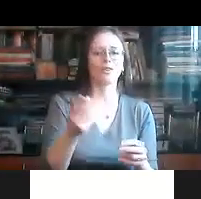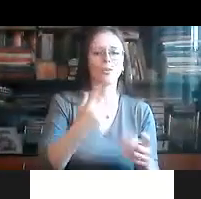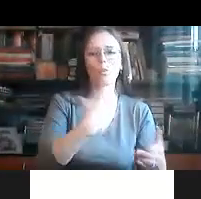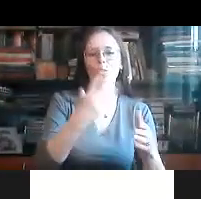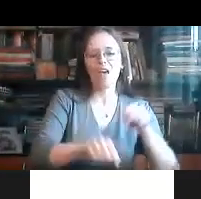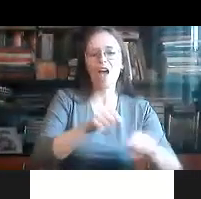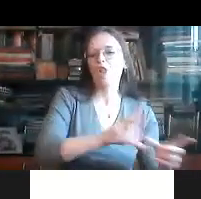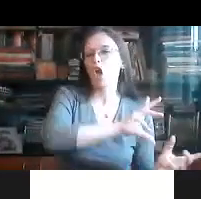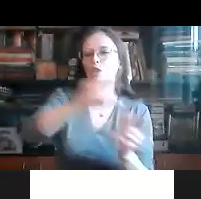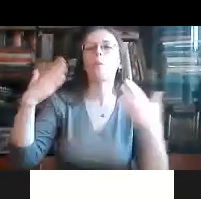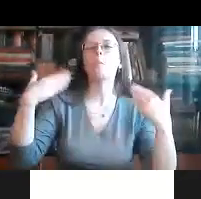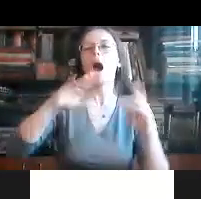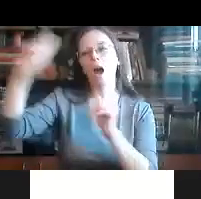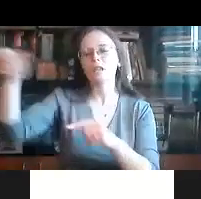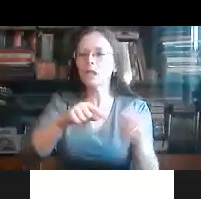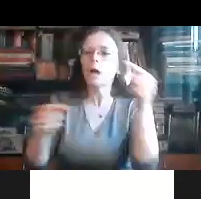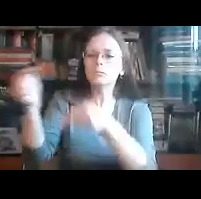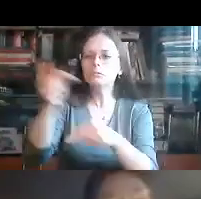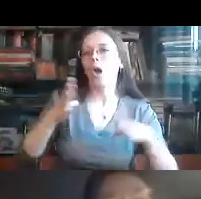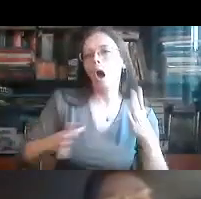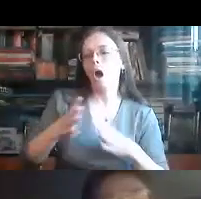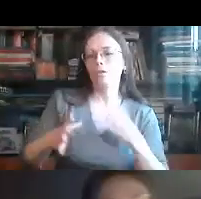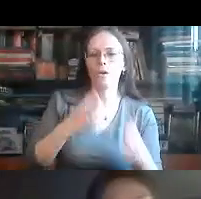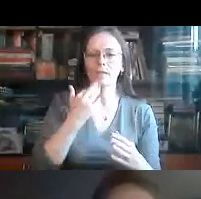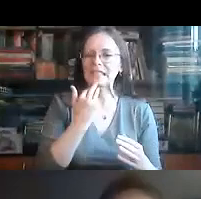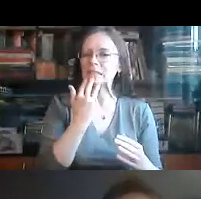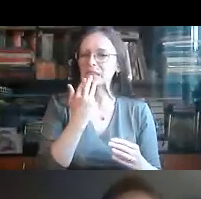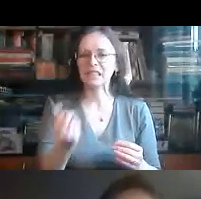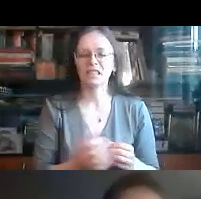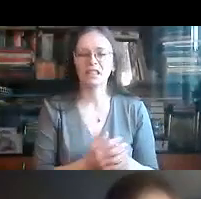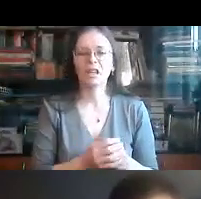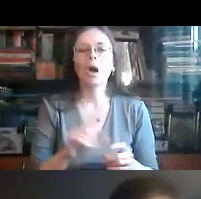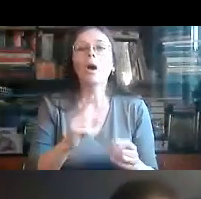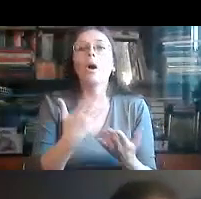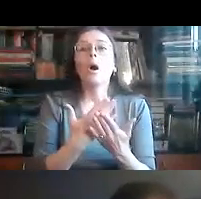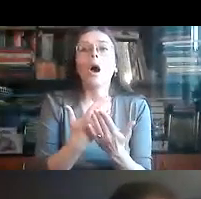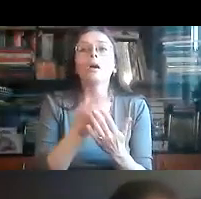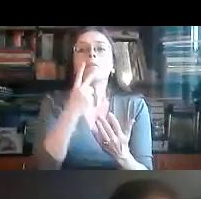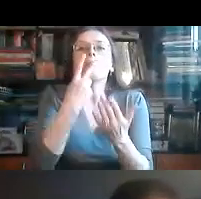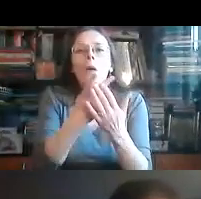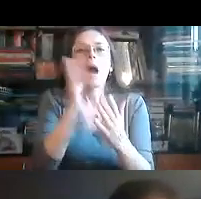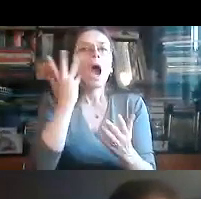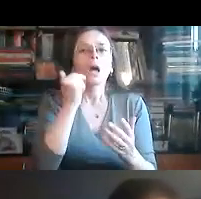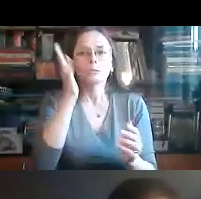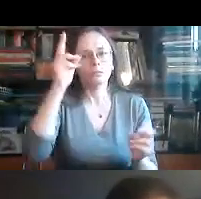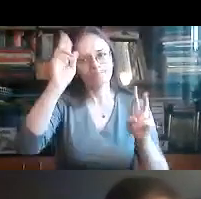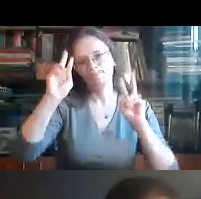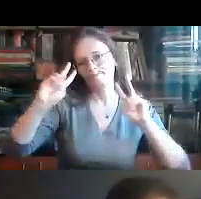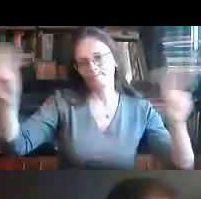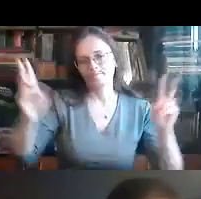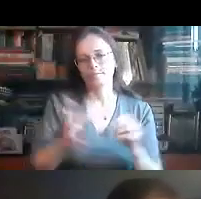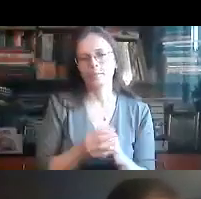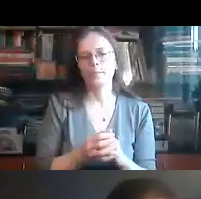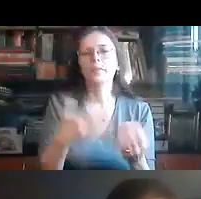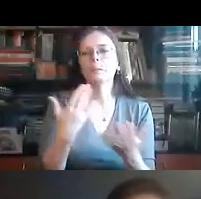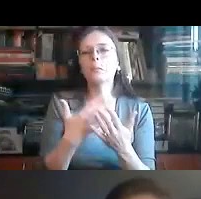Но опять-таки я не понимаю, когда мы это можем показать, вот, к какому времени это все готовить. То есть, ну, как это,